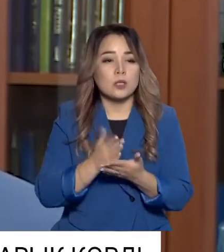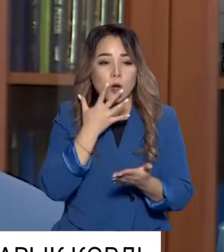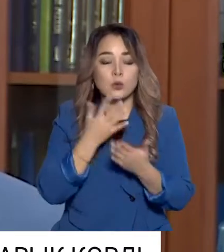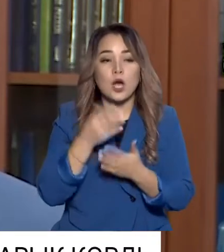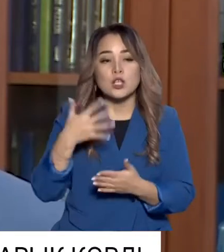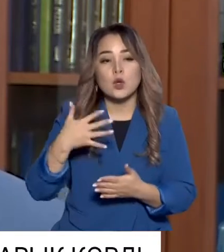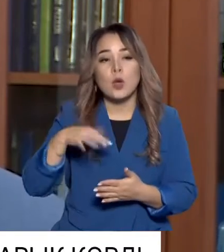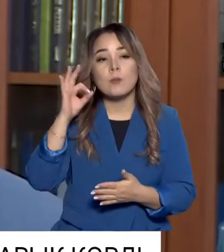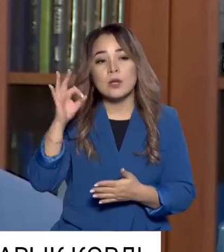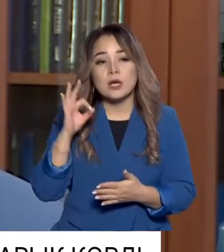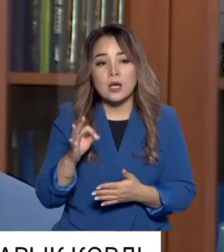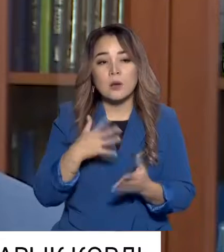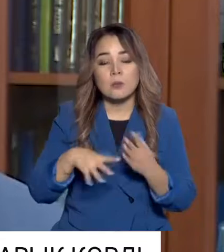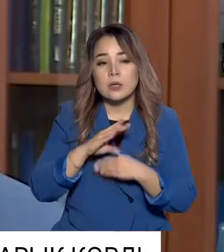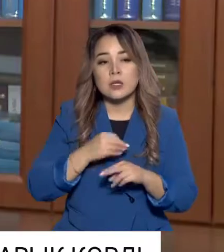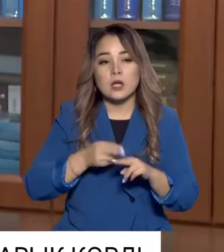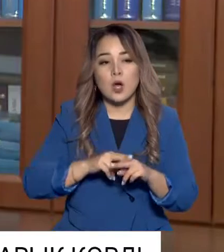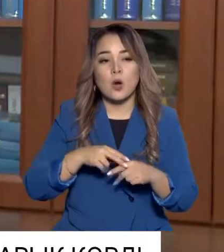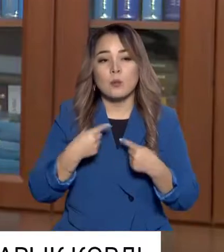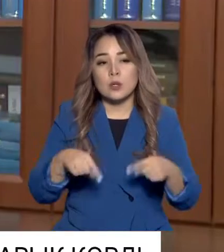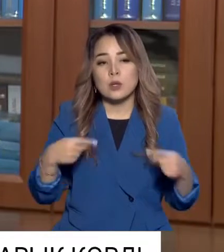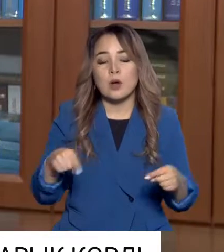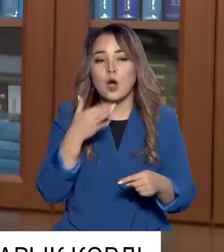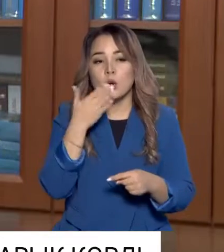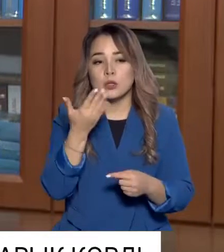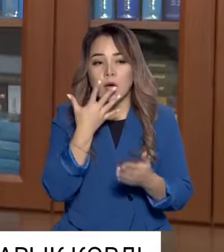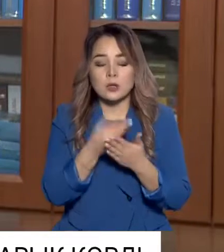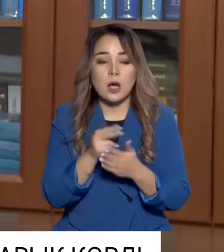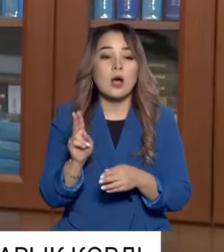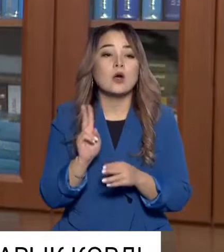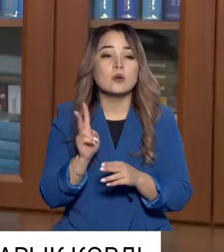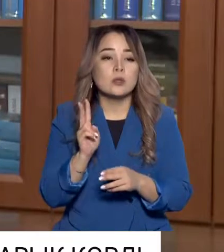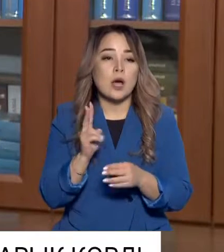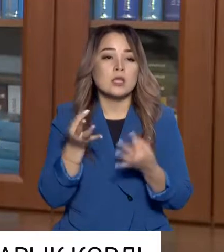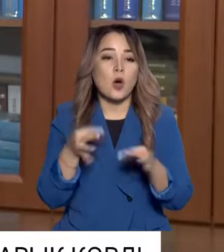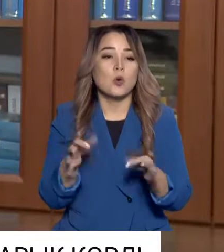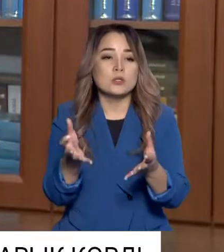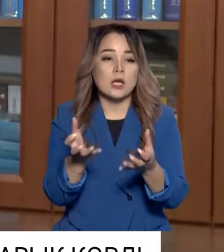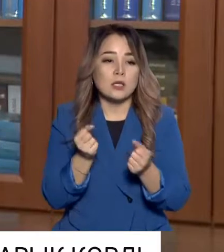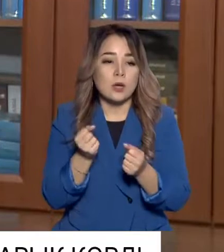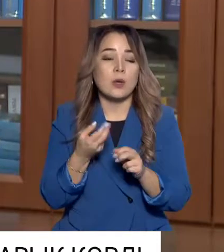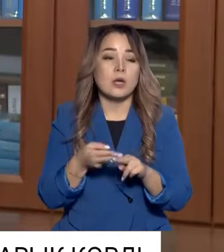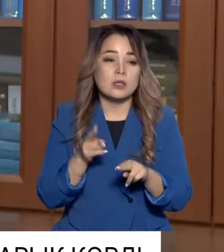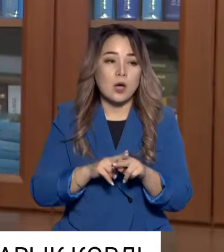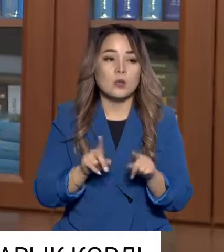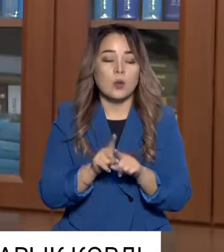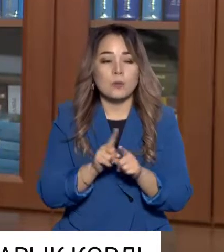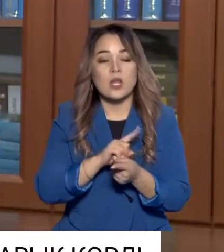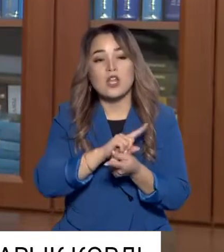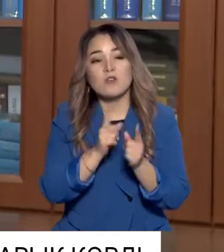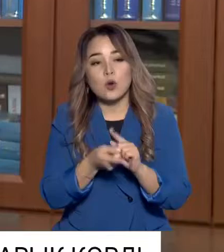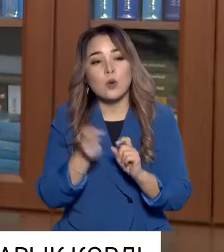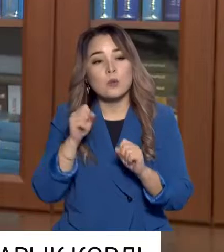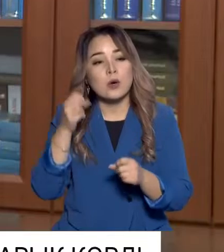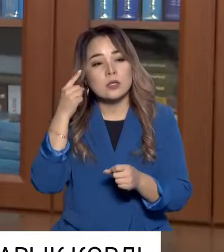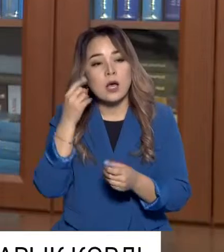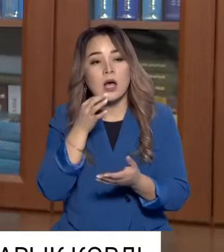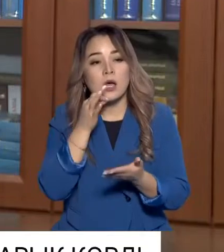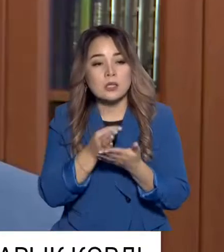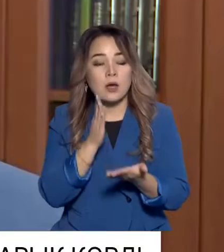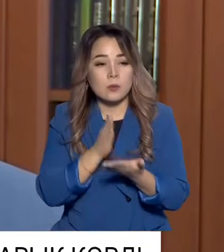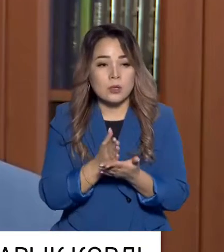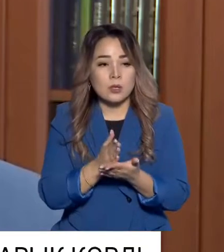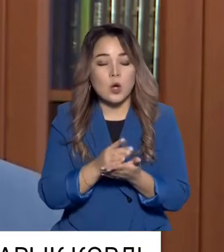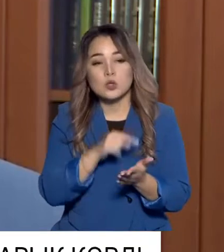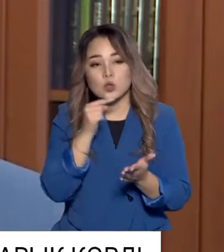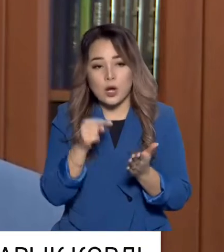50%-ке жуығы мысалы басқа ұлттың өкілдері тұрады. Біз кімнен тәуелсіздік аламыз? Дава бұл мәселен де референдумға қояйық деген мәселелер туындап жатты сол